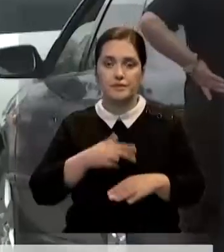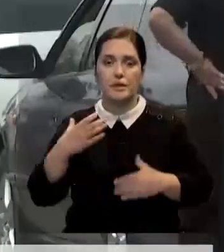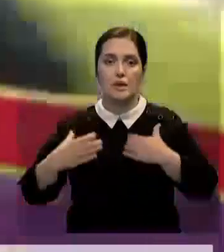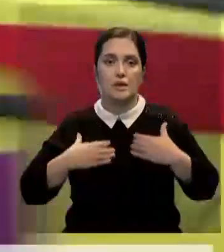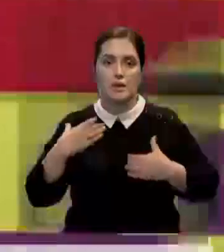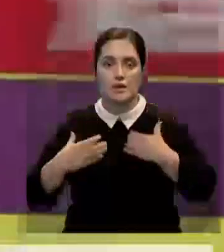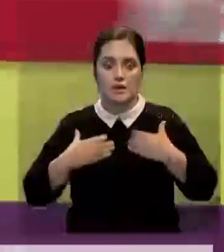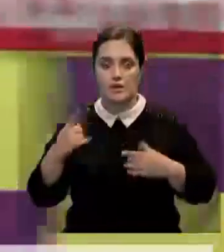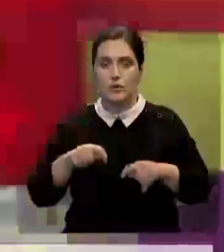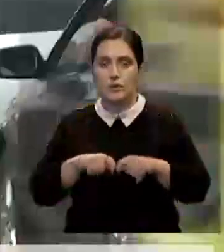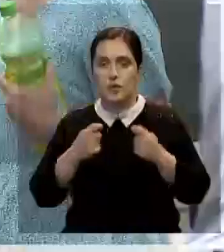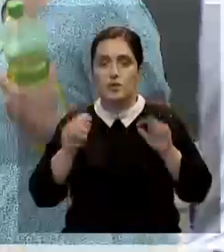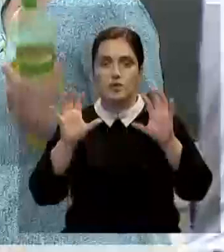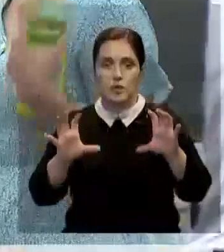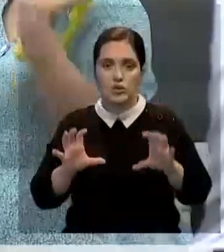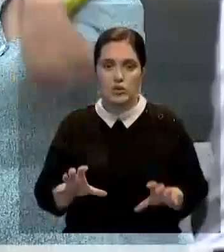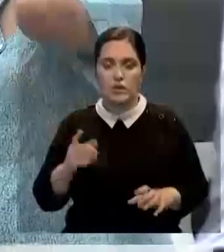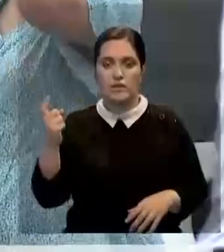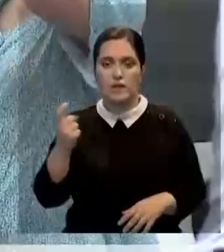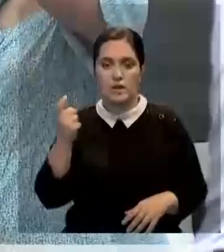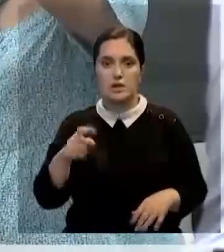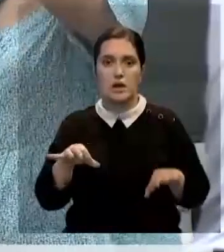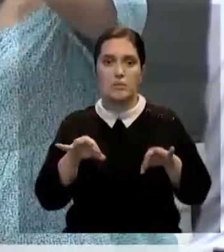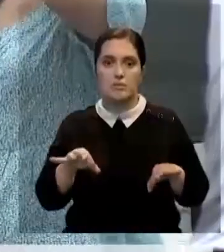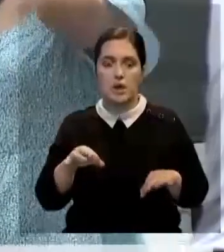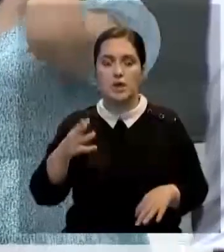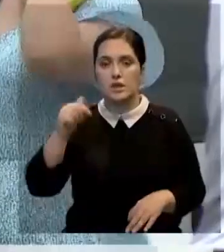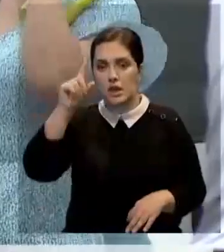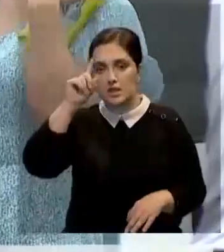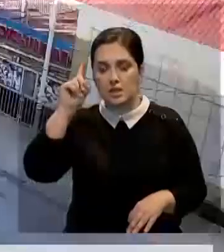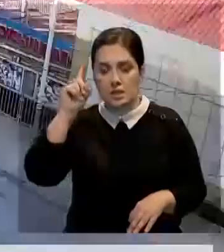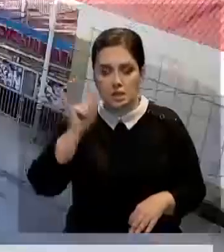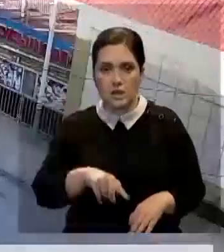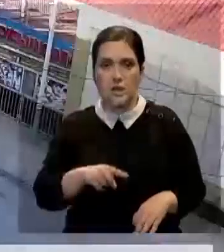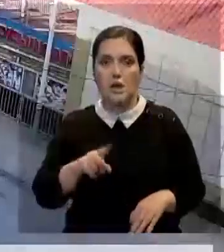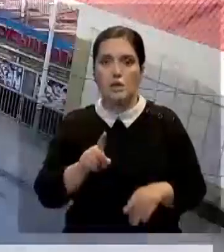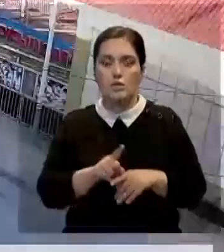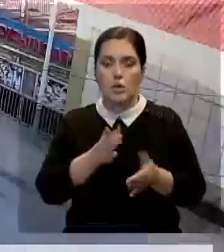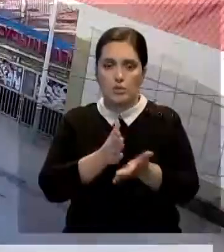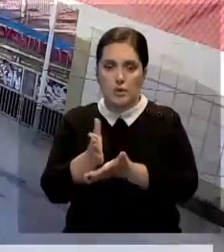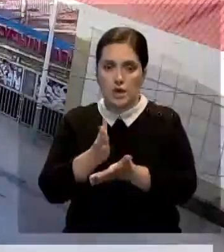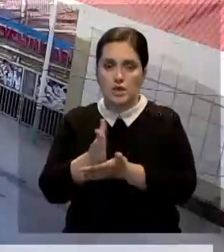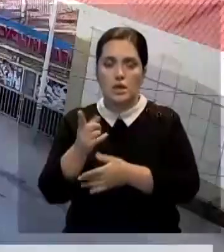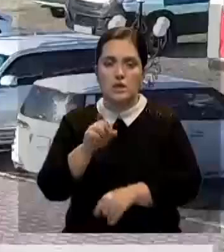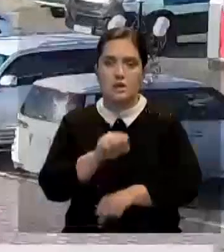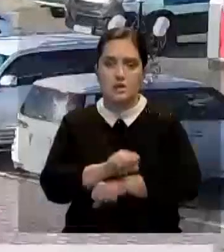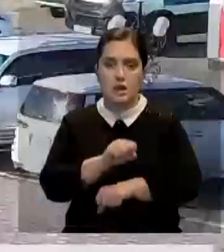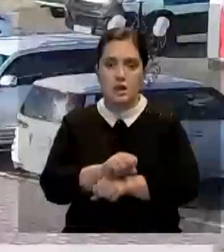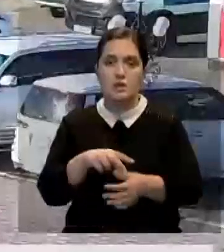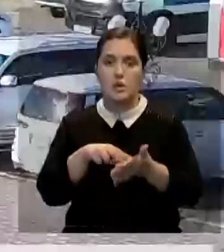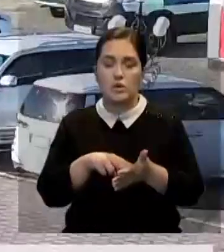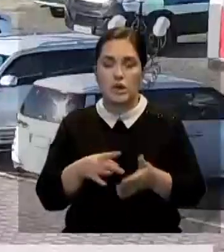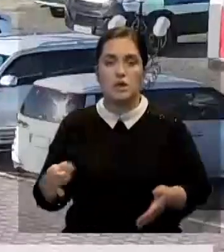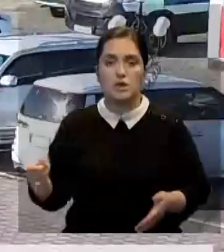тревогу. О том, что нарушают закон, владельцы таких автомобилей, конечно, знают. Так, во время рейда на одной из стоянок межрайонных